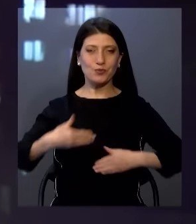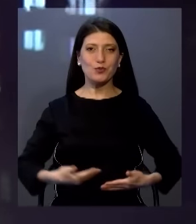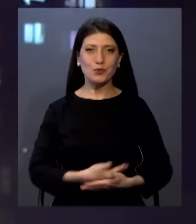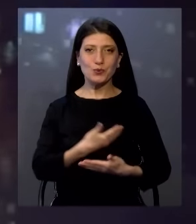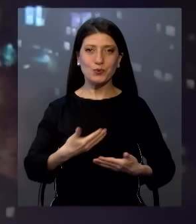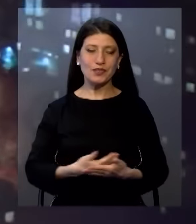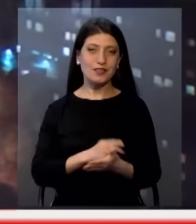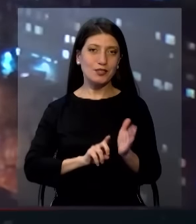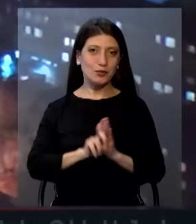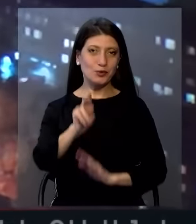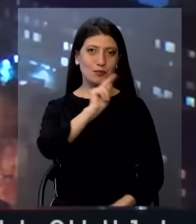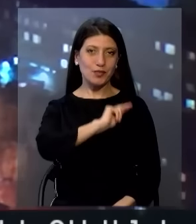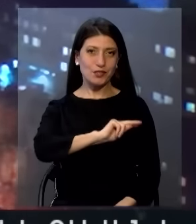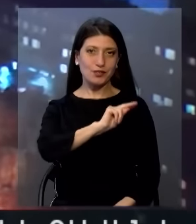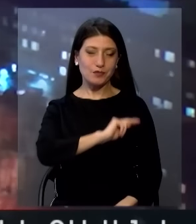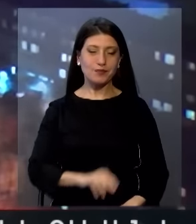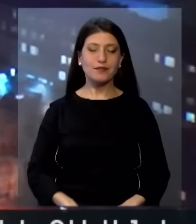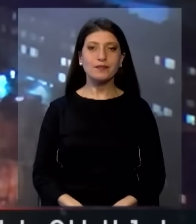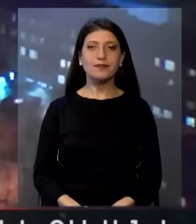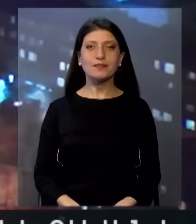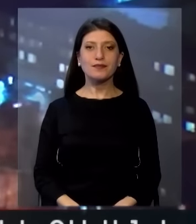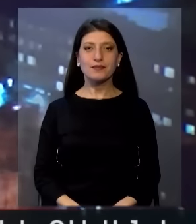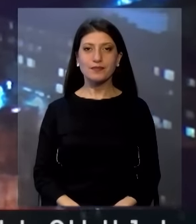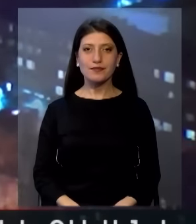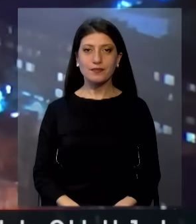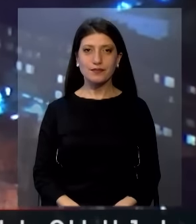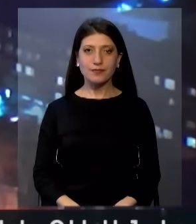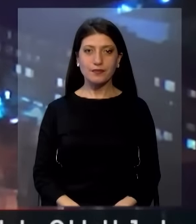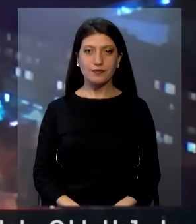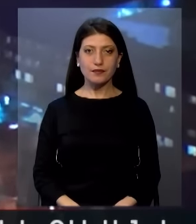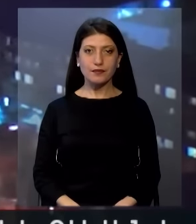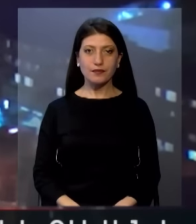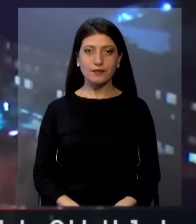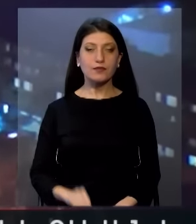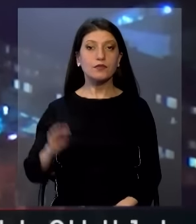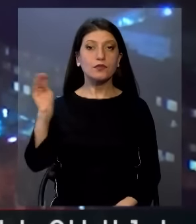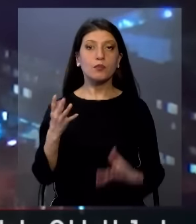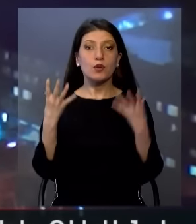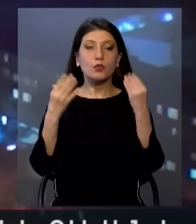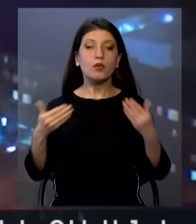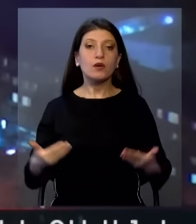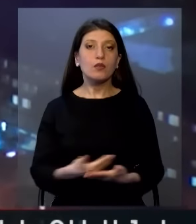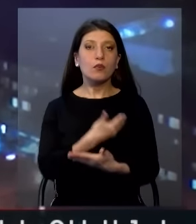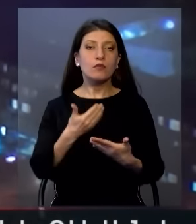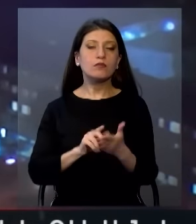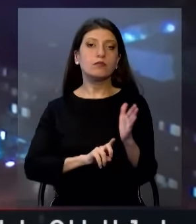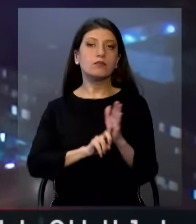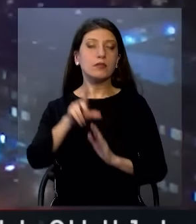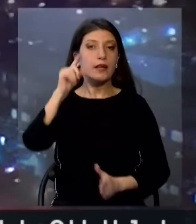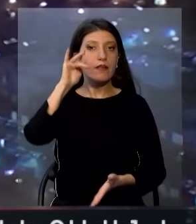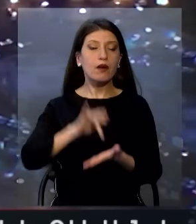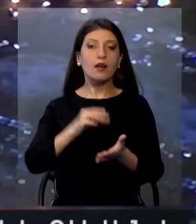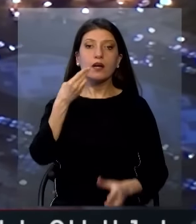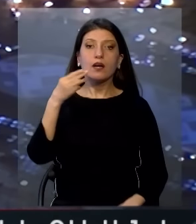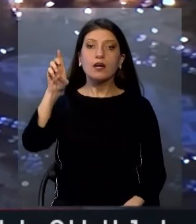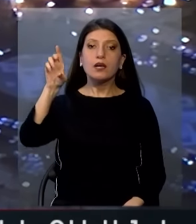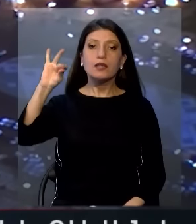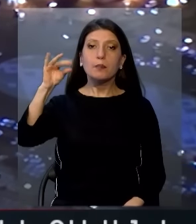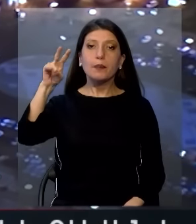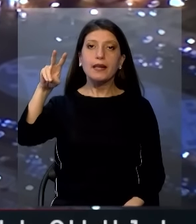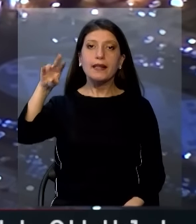Բարի երեկո, սիրելի հայրենակիցներ, եթերում աշխատանքն է շարունակում Հայլուրը։ Շաբաթօրյա լրահոսը բացվեց Երևանի Թբիլիսյան խճուղում